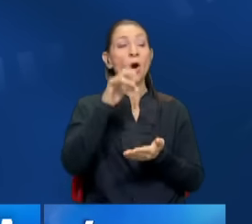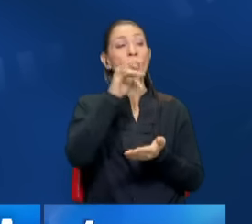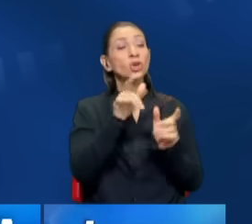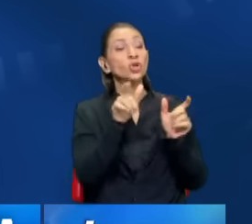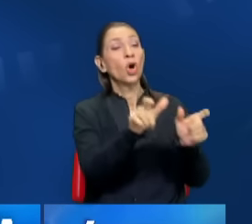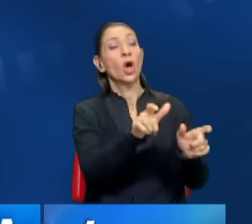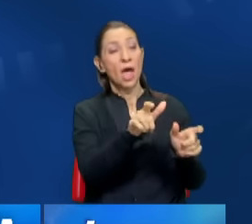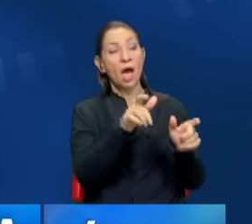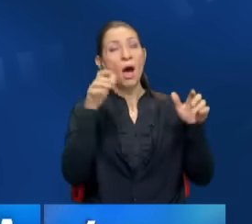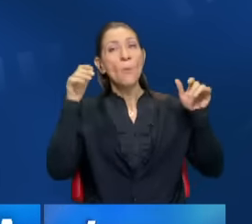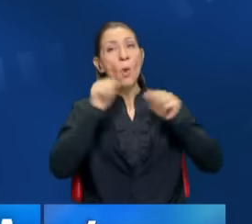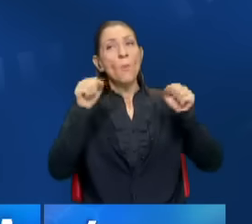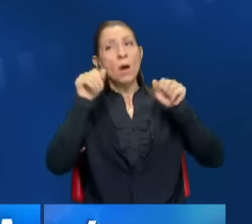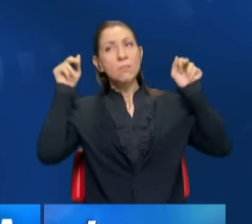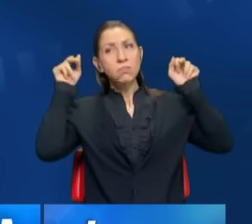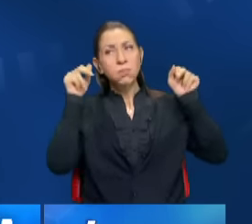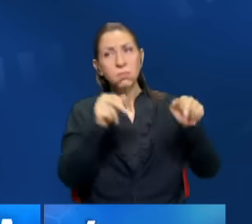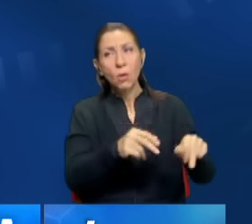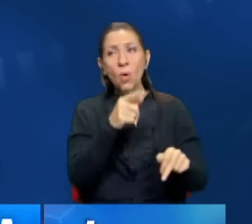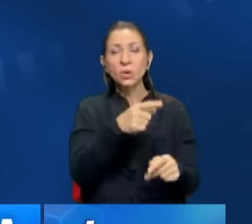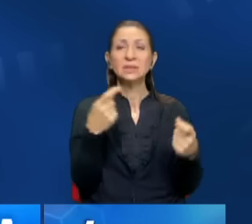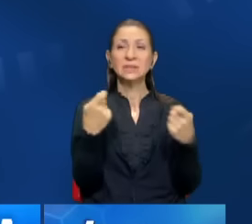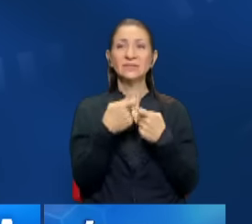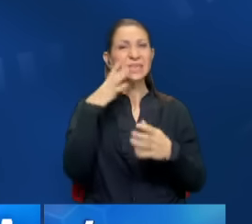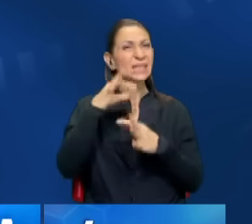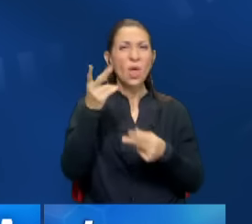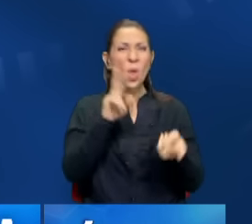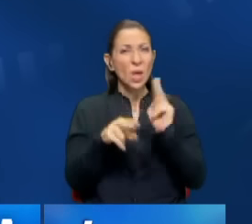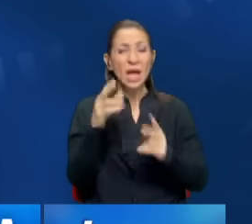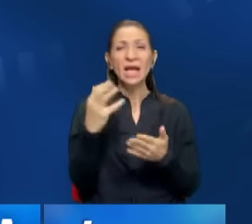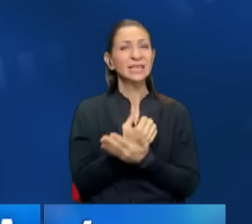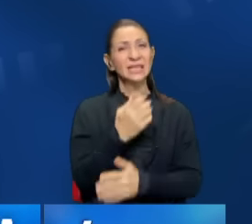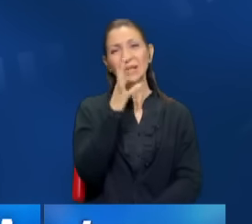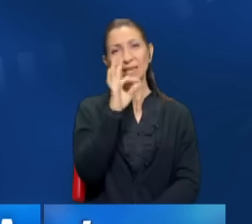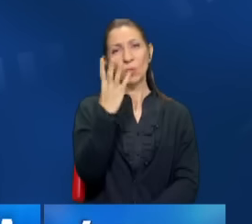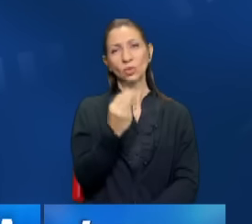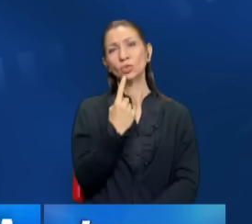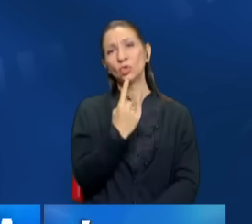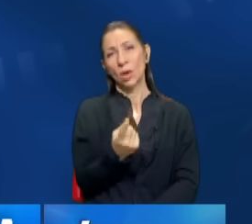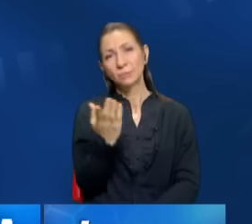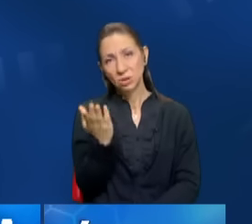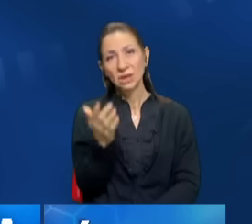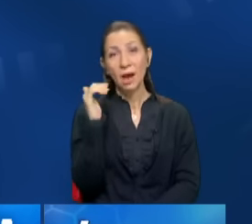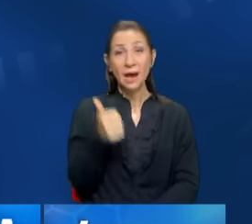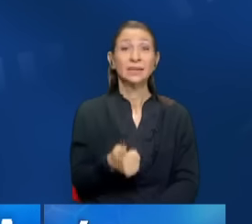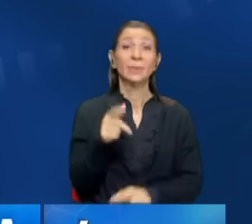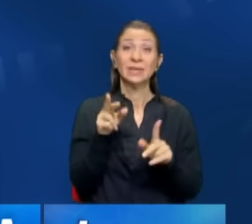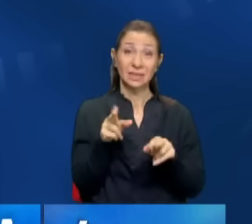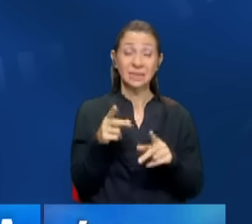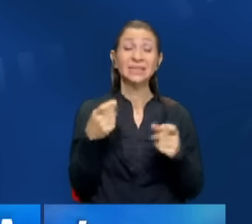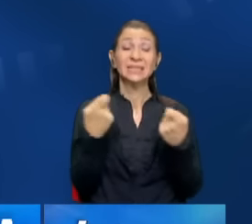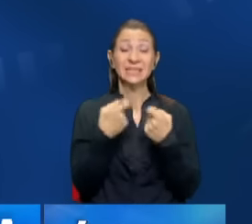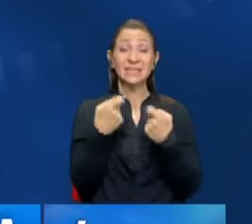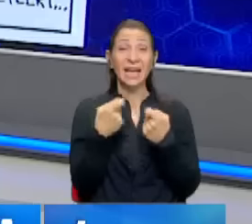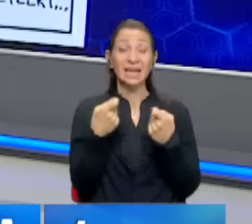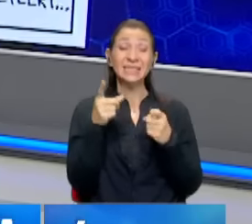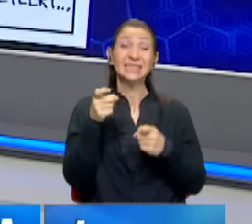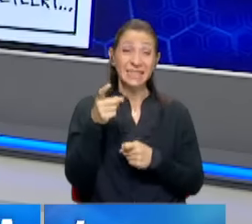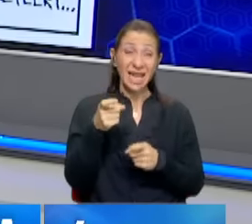bombalar insanların hayatını kaybettiği o savaşın kazananının kim olduğunu söylemiş. Her zamanki gibi silah